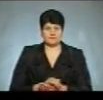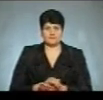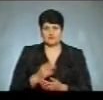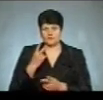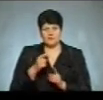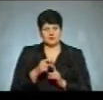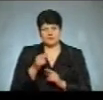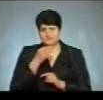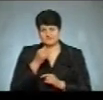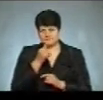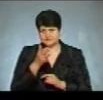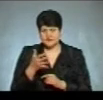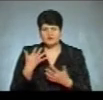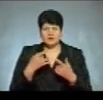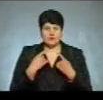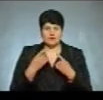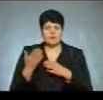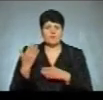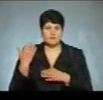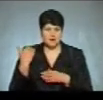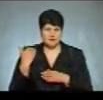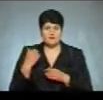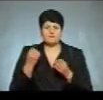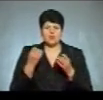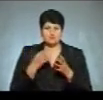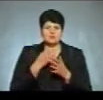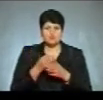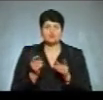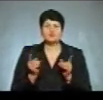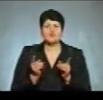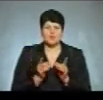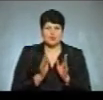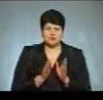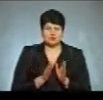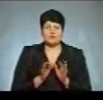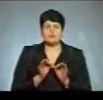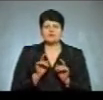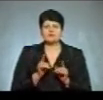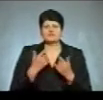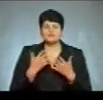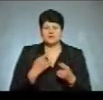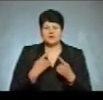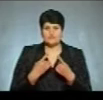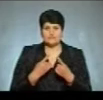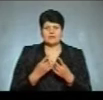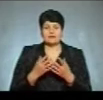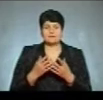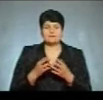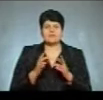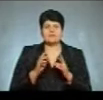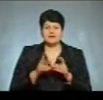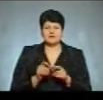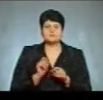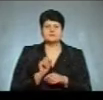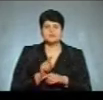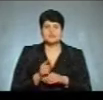не скажеш, але ми вже говорили і в попередніх ефірах. Я просто скажу коротко, що про те, що ми говорили, сам механізм, сам блок